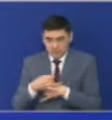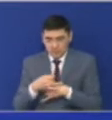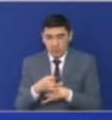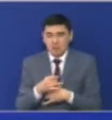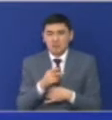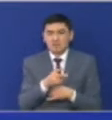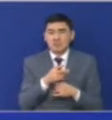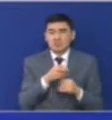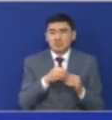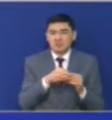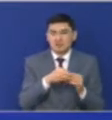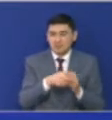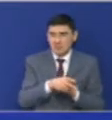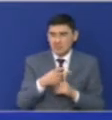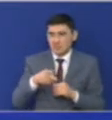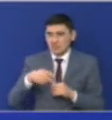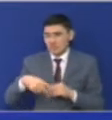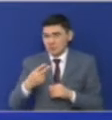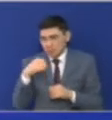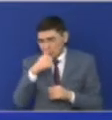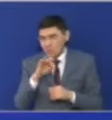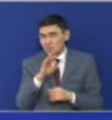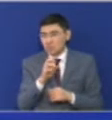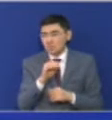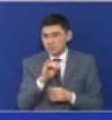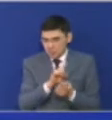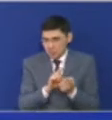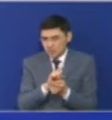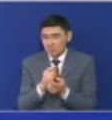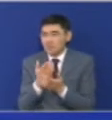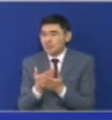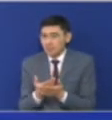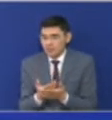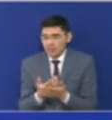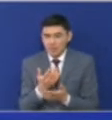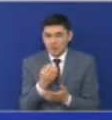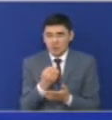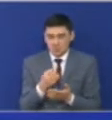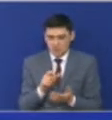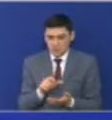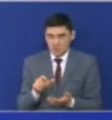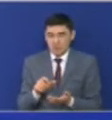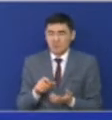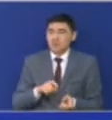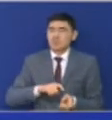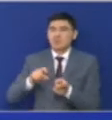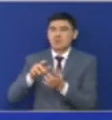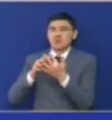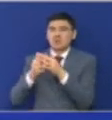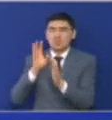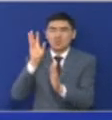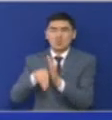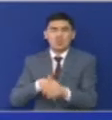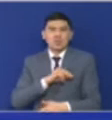на 2020-2022 годы, о предоставлении мер социальной поддержки специалистам, прибывшим для работы и проживания в сельские населенные